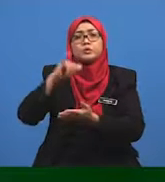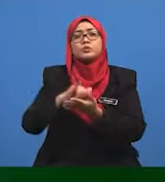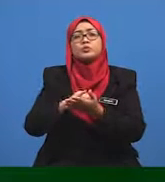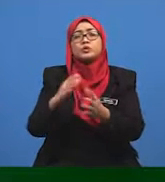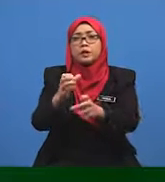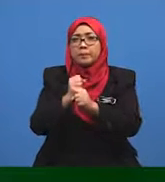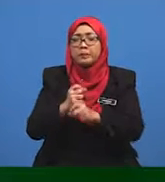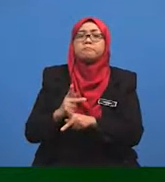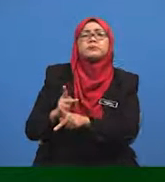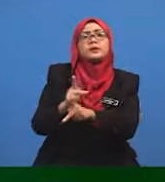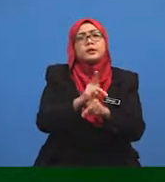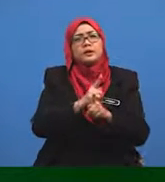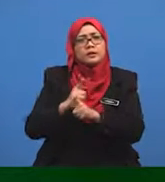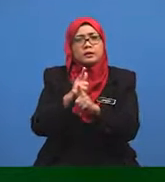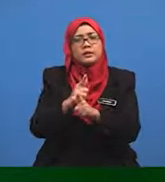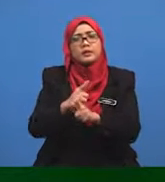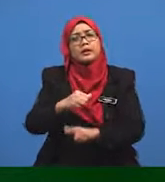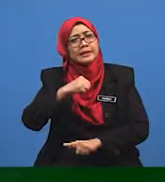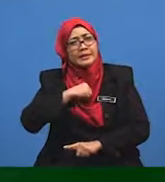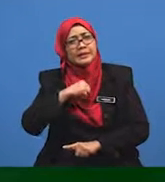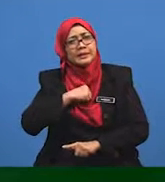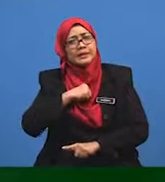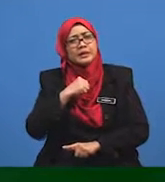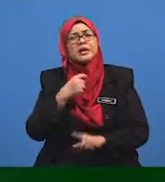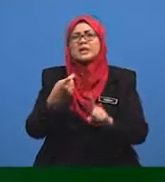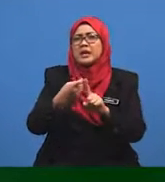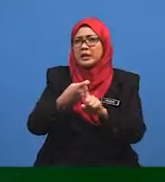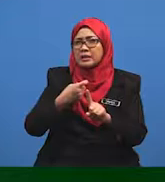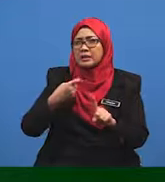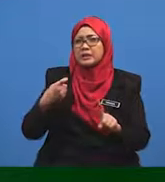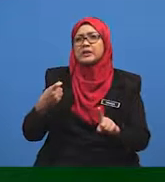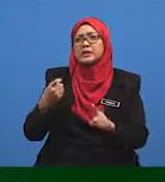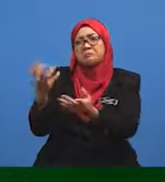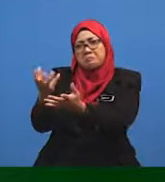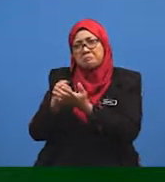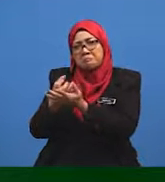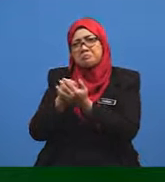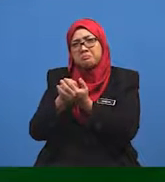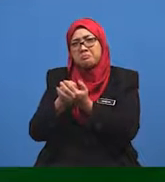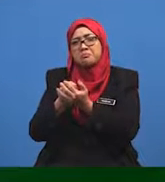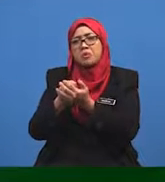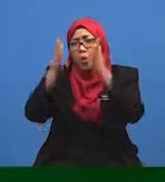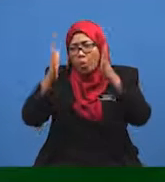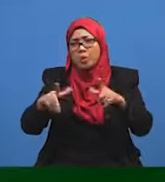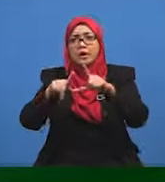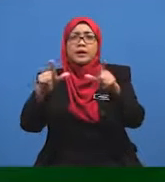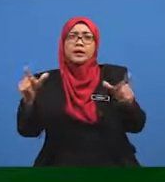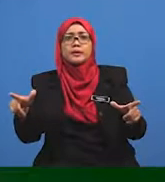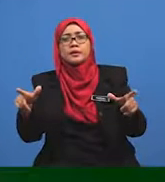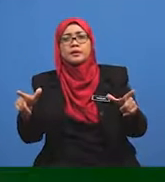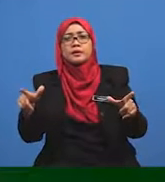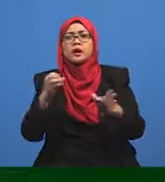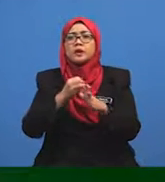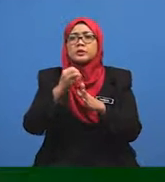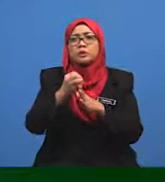harga dirinya. Lebih baik dia pergi meminta-minta kepada orang sama ada mereka memberinya